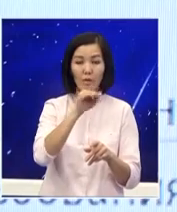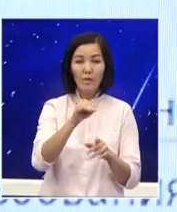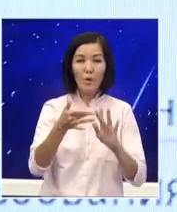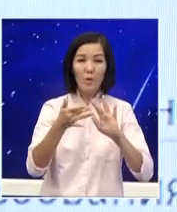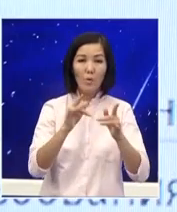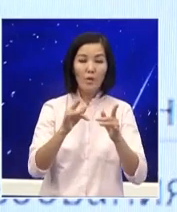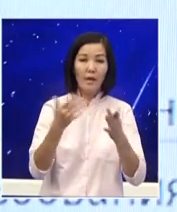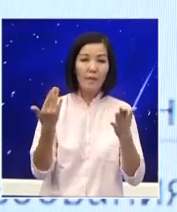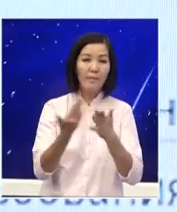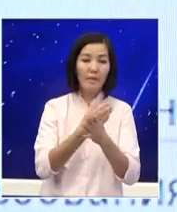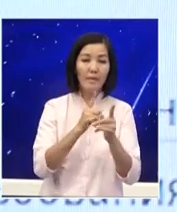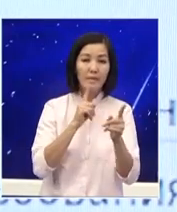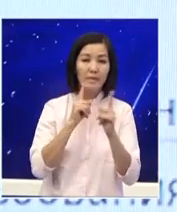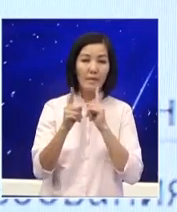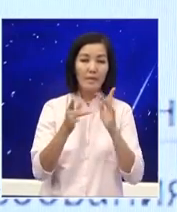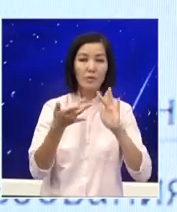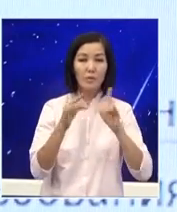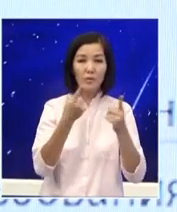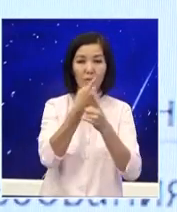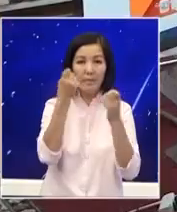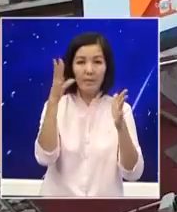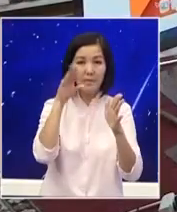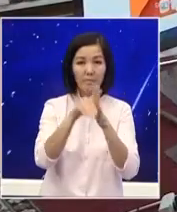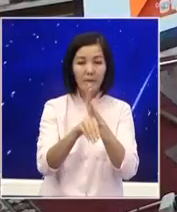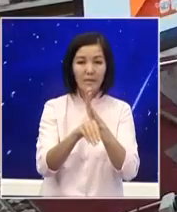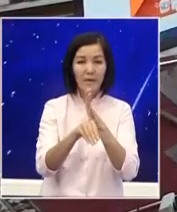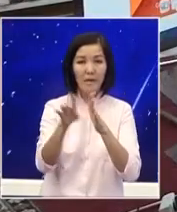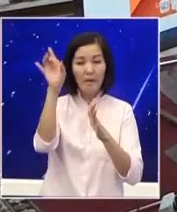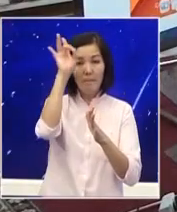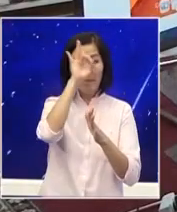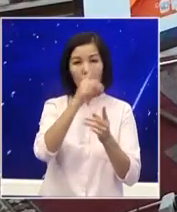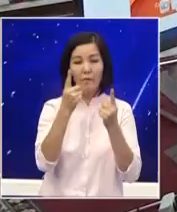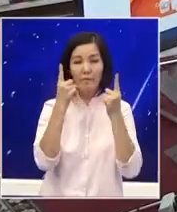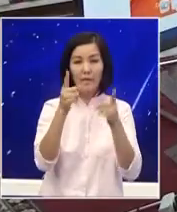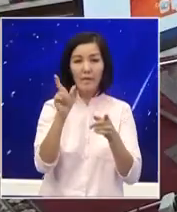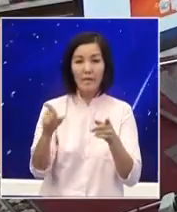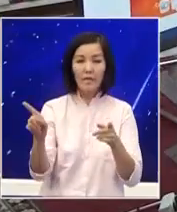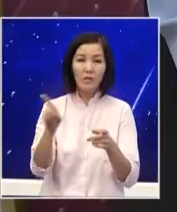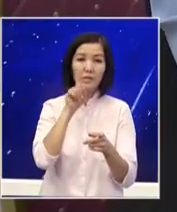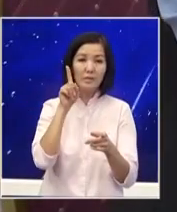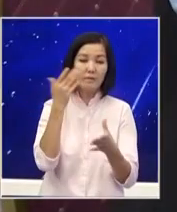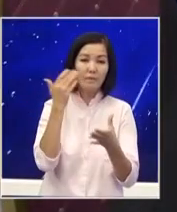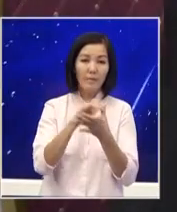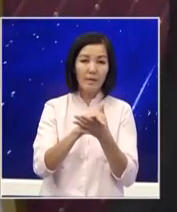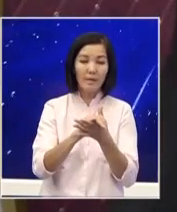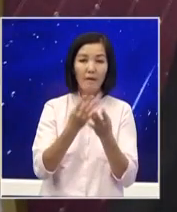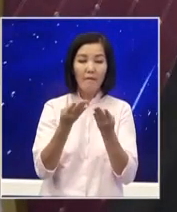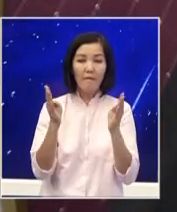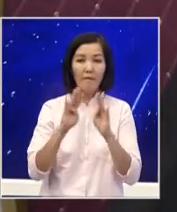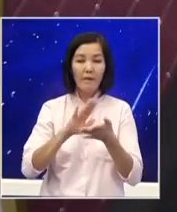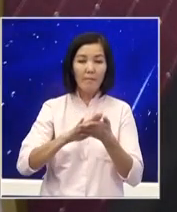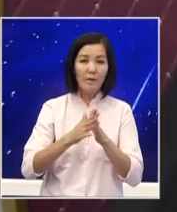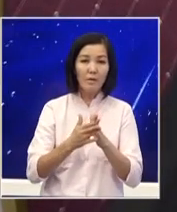беседа опубликовано в личных социальных сетях цель мероприятия популяризация великой личности среди молодежи в условиях карантин и любой желающий